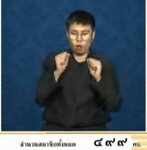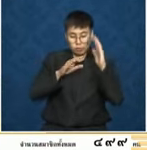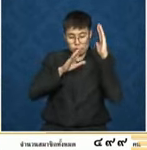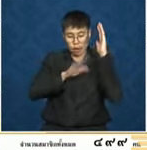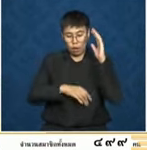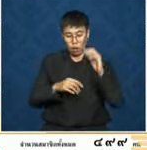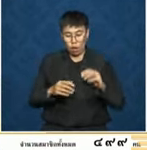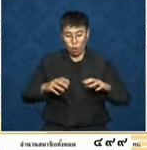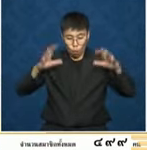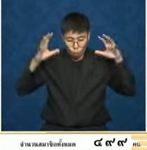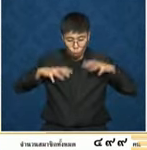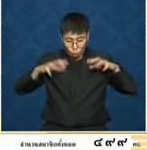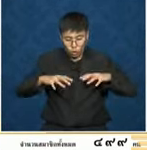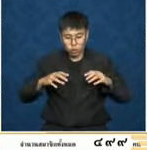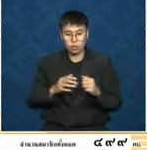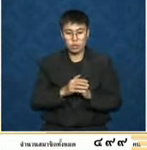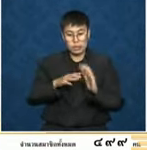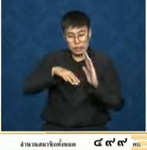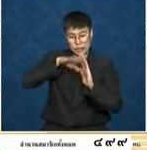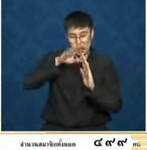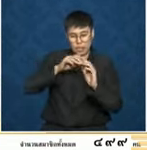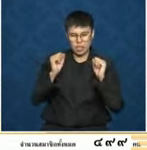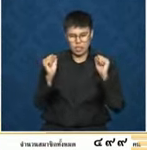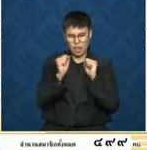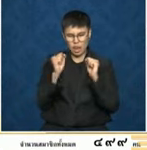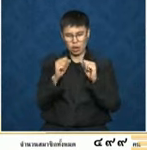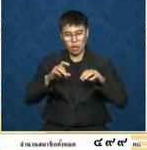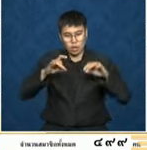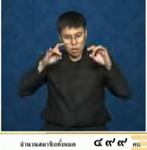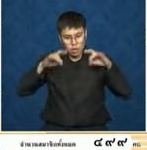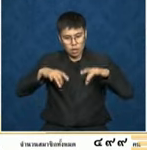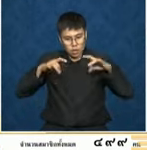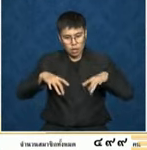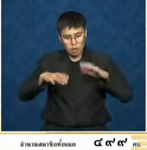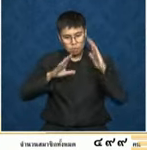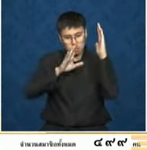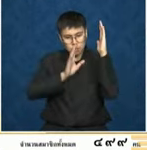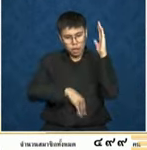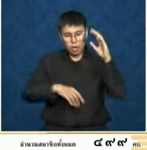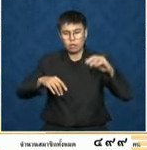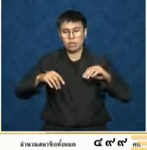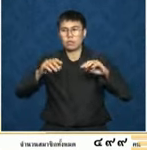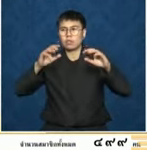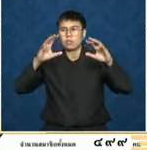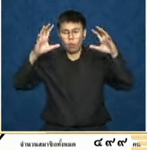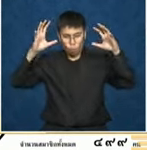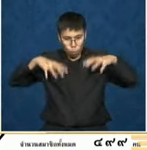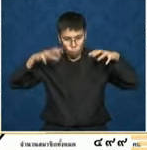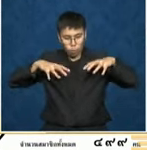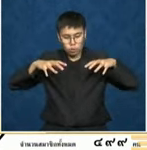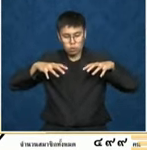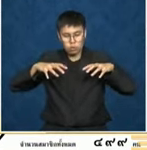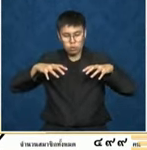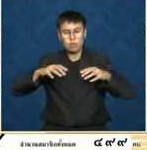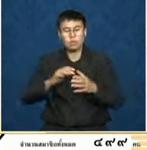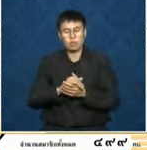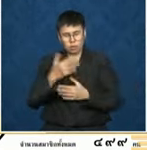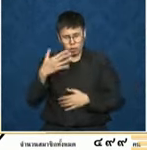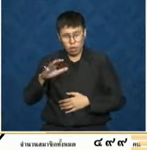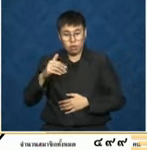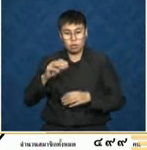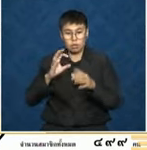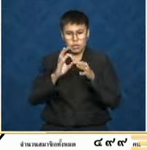หนาวมากๆทางภาคเหนือนะครับทางออสเตรเลียทางอินโดนีเซียทางภาคใต้เป็นหน้าฝนเพราะนั้นก็คือความไม่สอดคล้องกับ